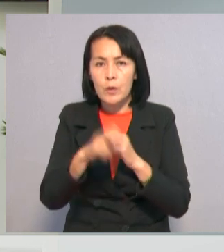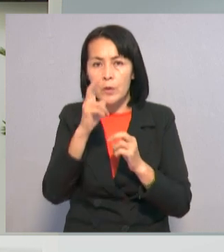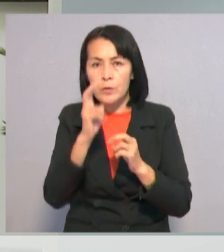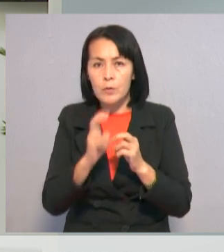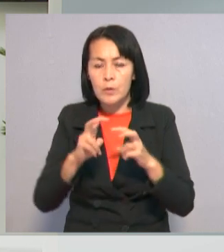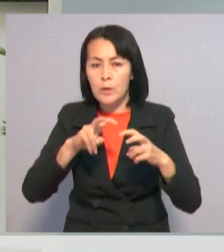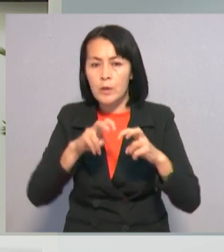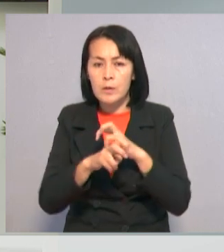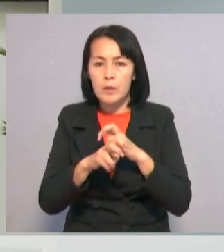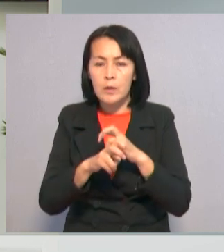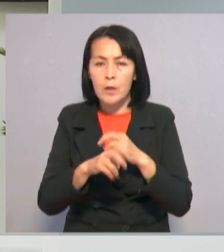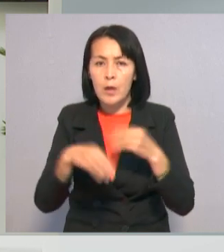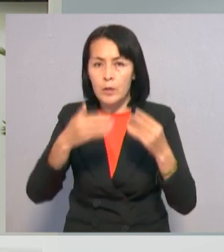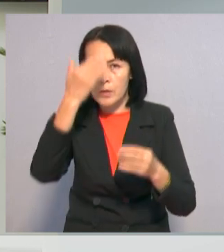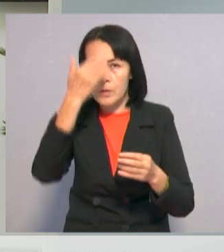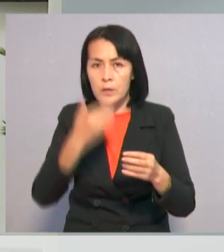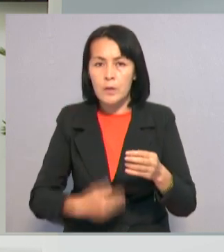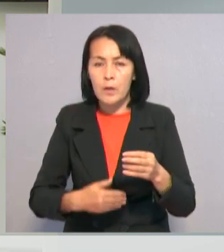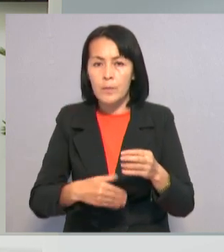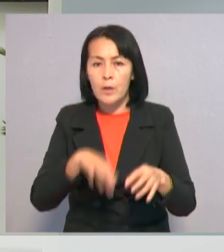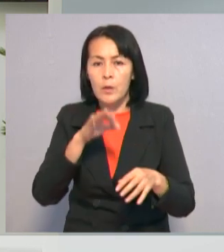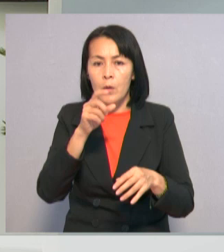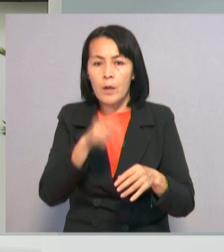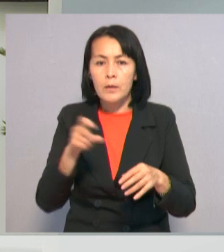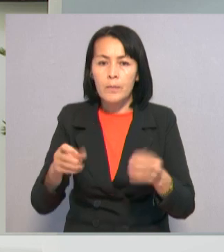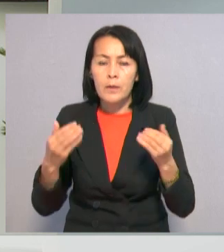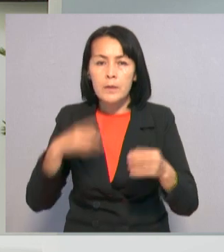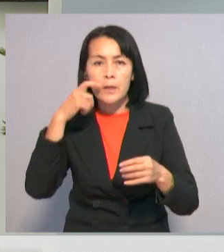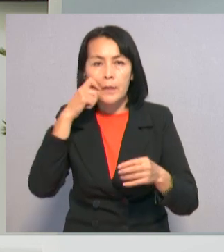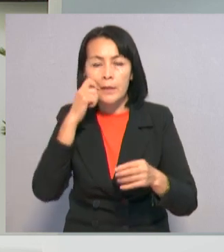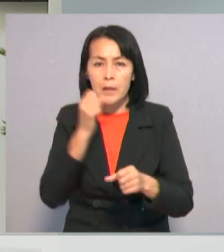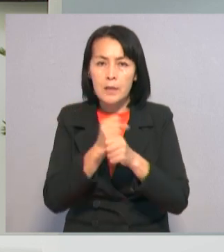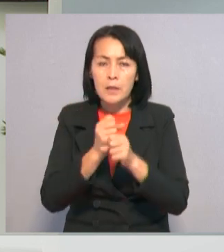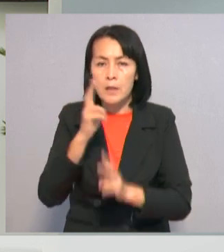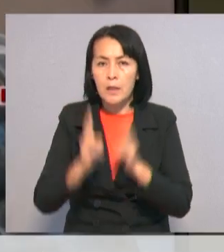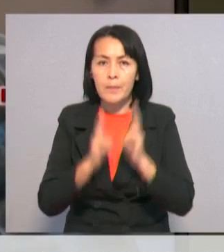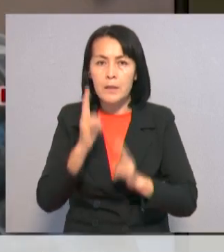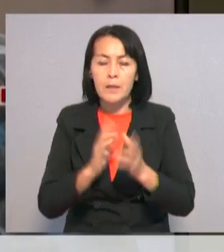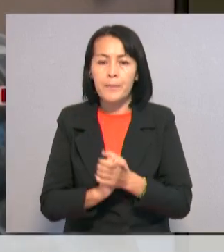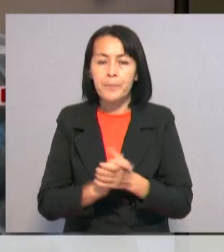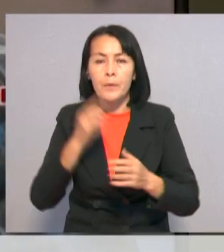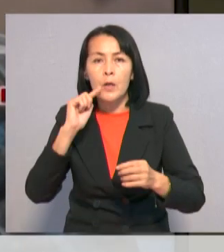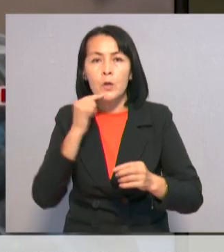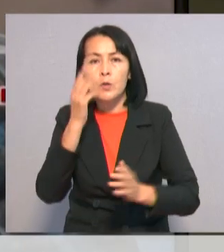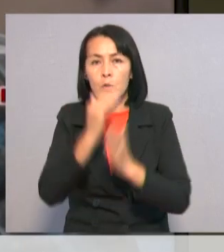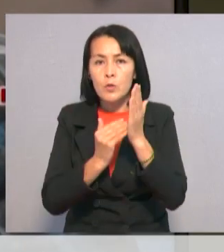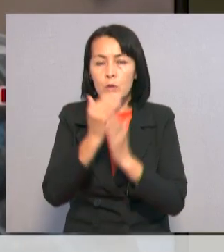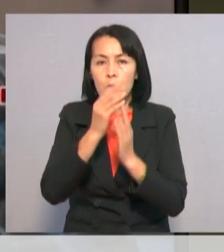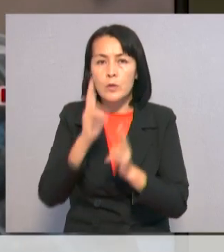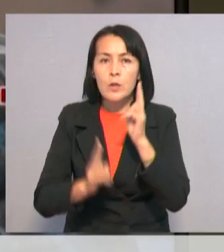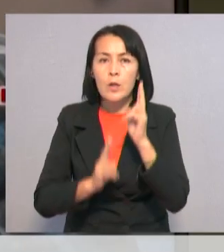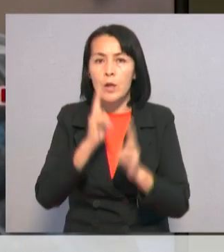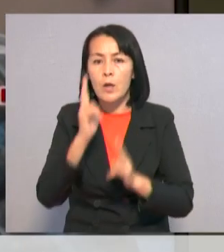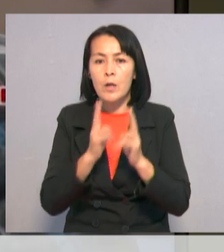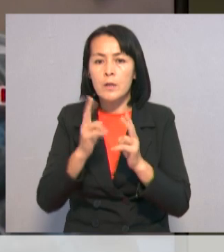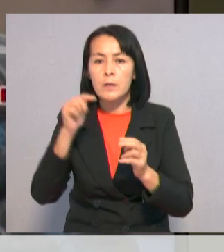тартылуы, церебралды салдану науқастар бар, сол науқастардың аяқтарына жасалып жатқан операциялар. Күрделілігі жоғары санаттағы хирургиялық